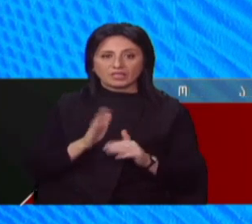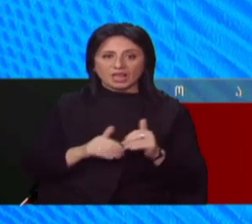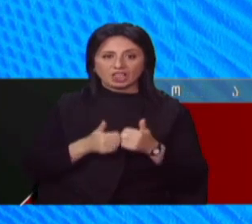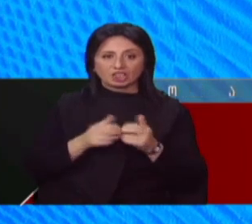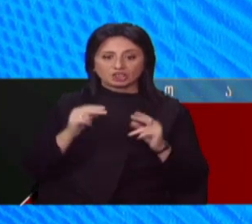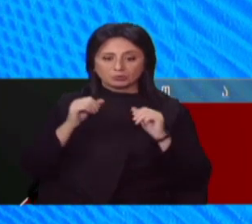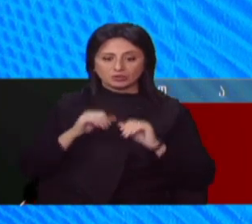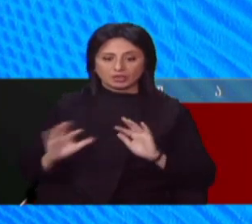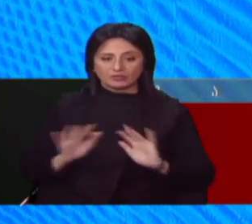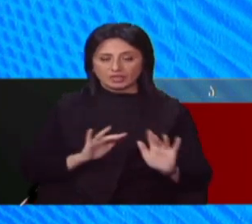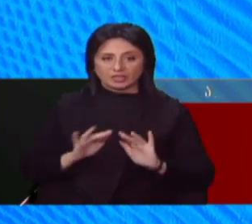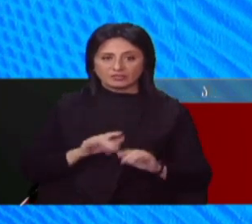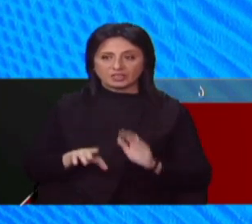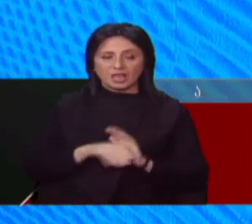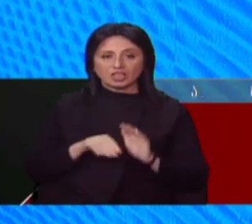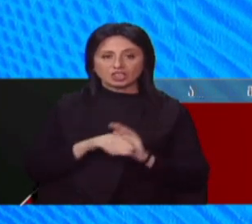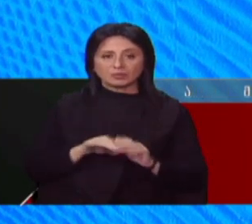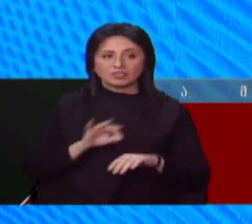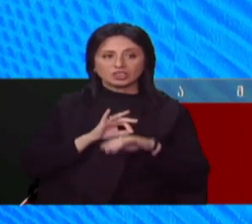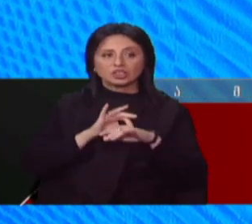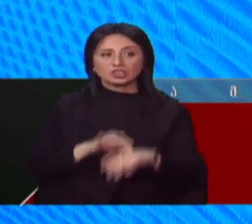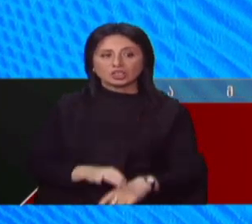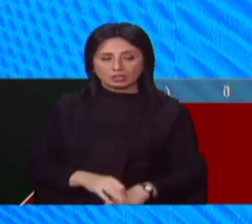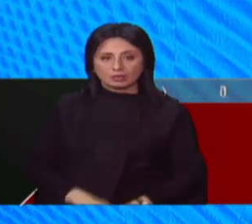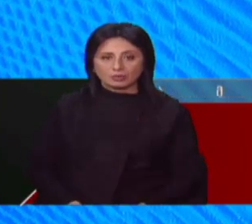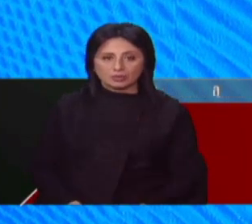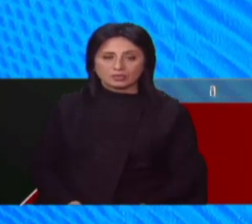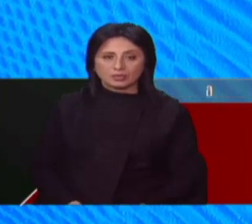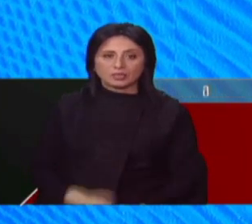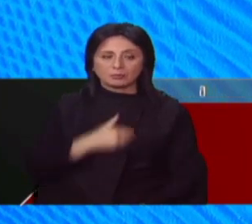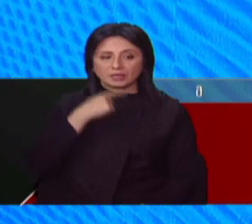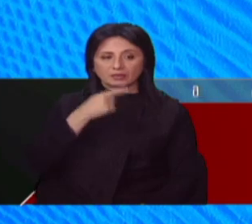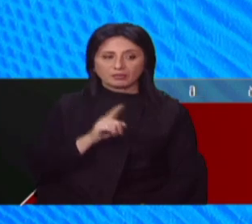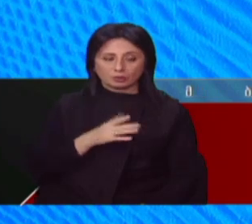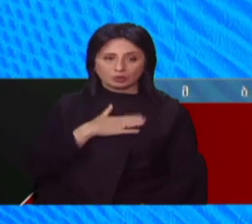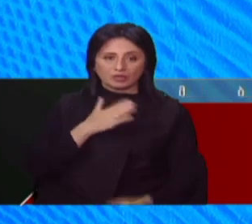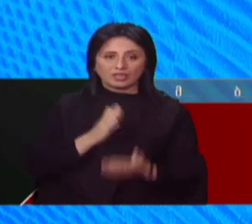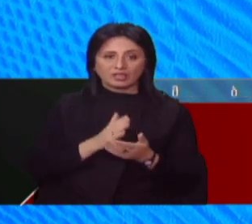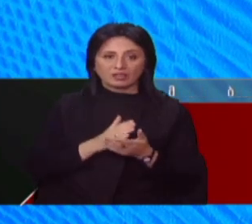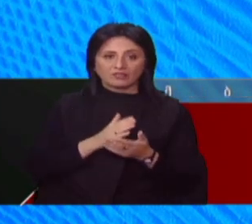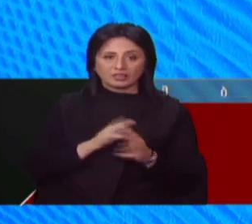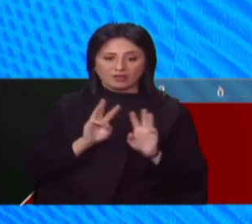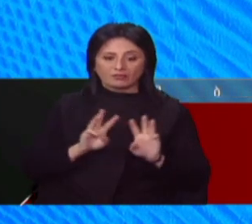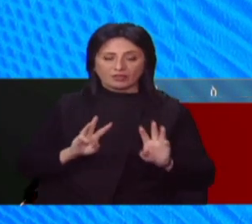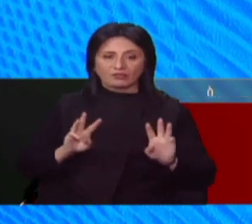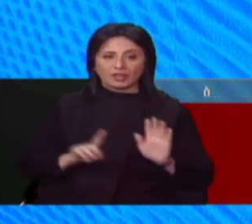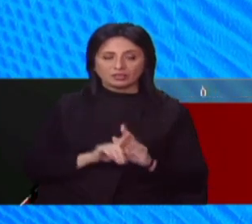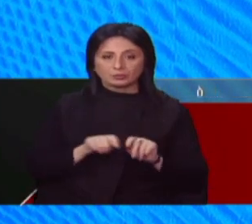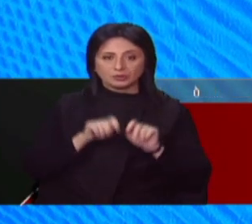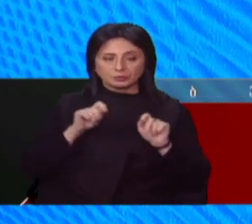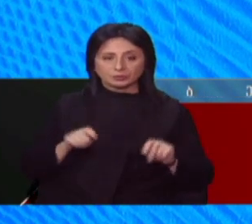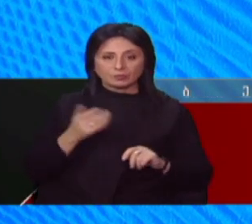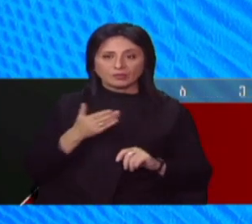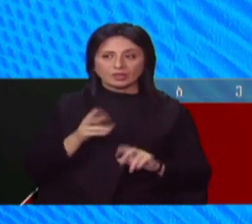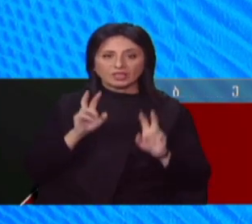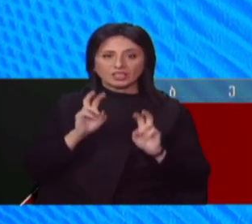шеуцкон пшиди тарабаши, амарчонебис чатаребас. Гуйна агунишнот ром, чуэн гокс вебгерди, шекнили,